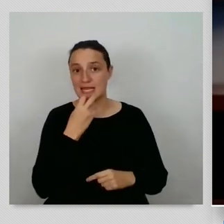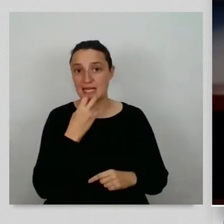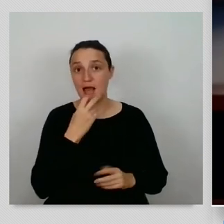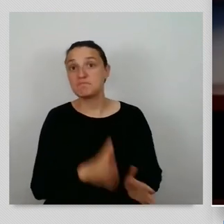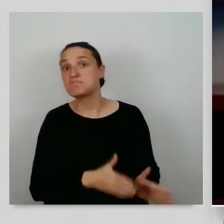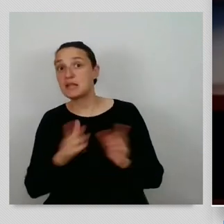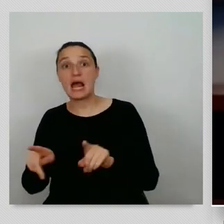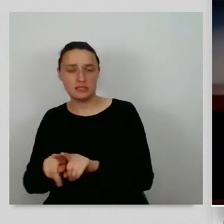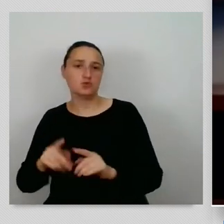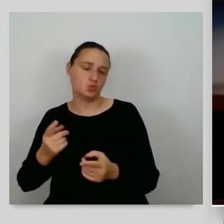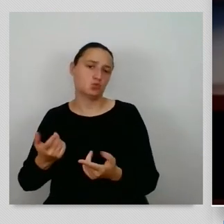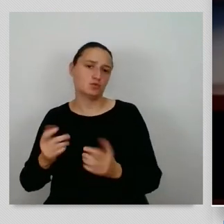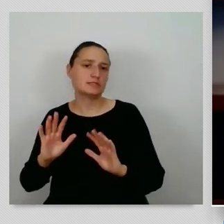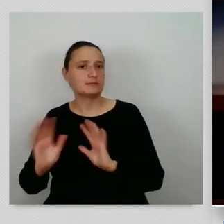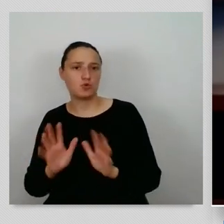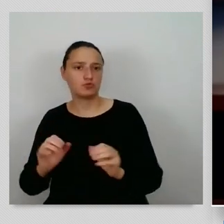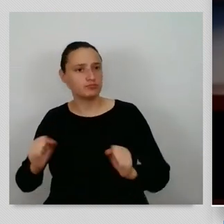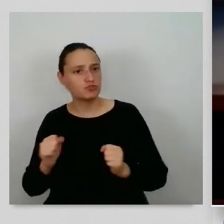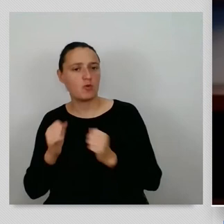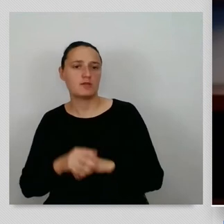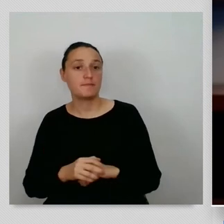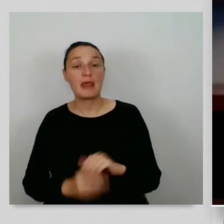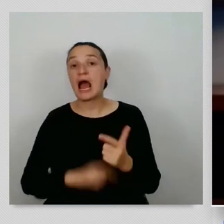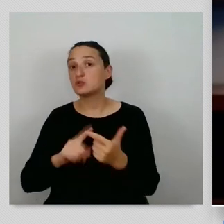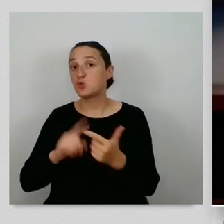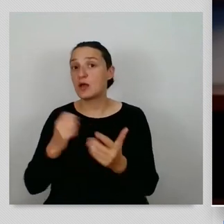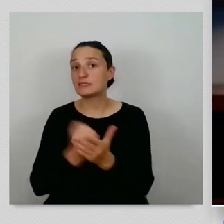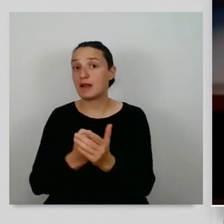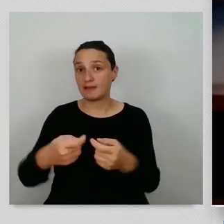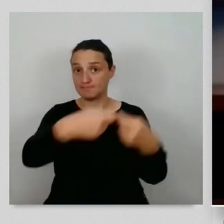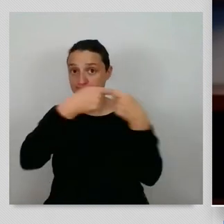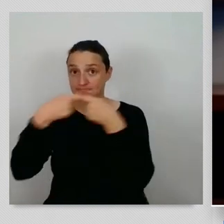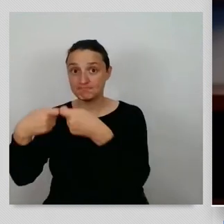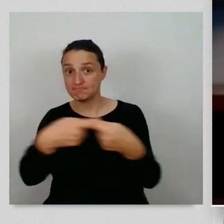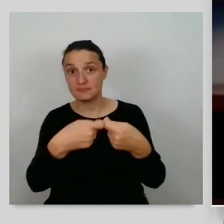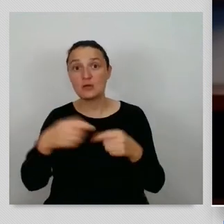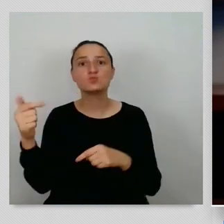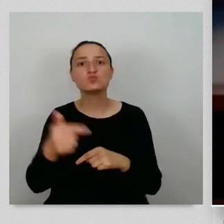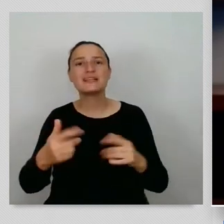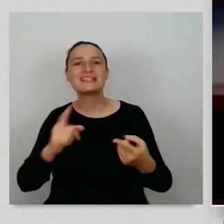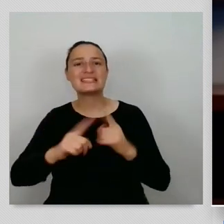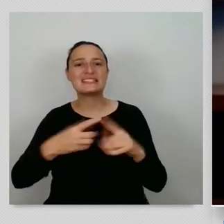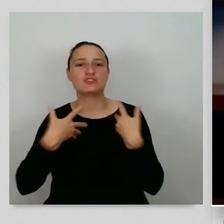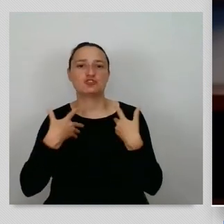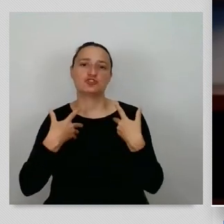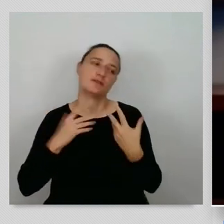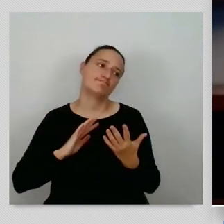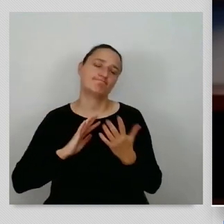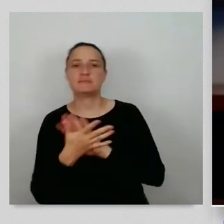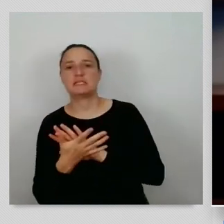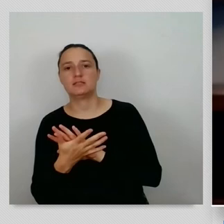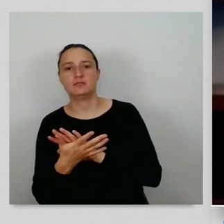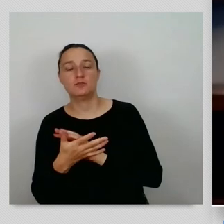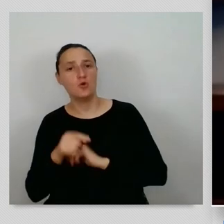powiem, działania. I druga rzecz, która też się wydaje bardzo, że tak powiem, wspólne, że musimy zmienić styl życia, dlatego że to, co tutaj